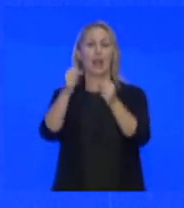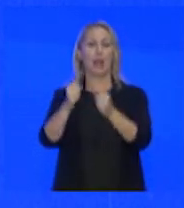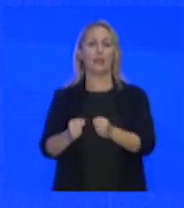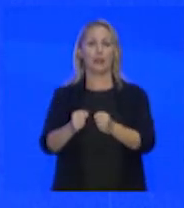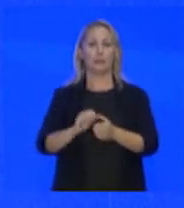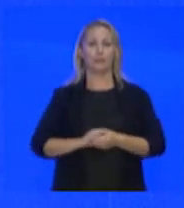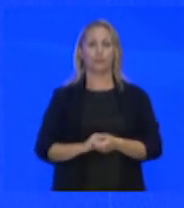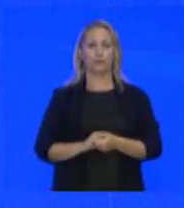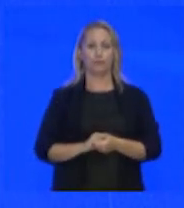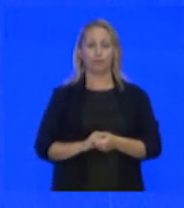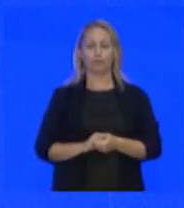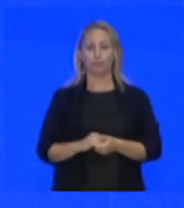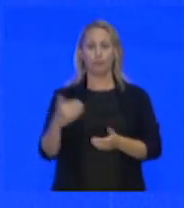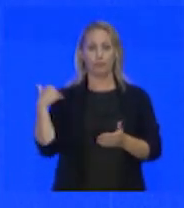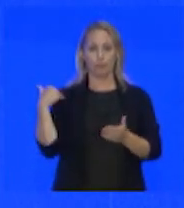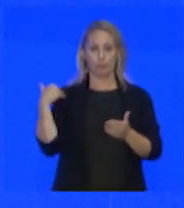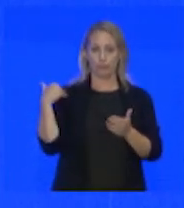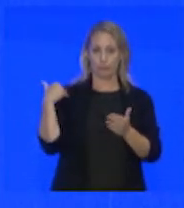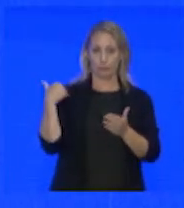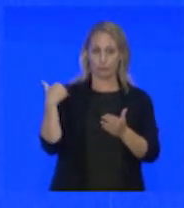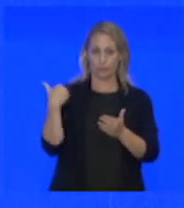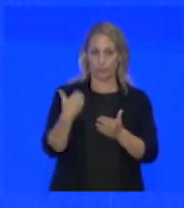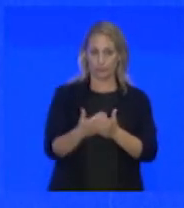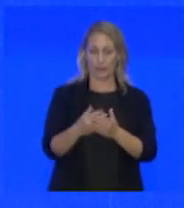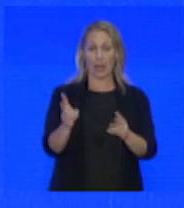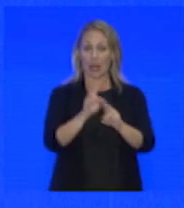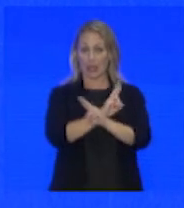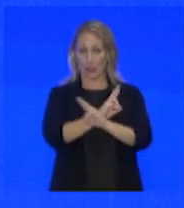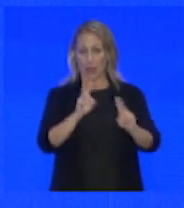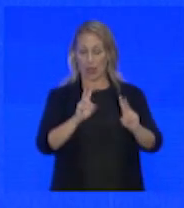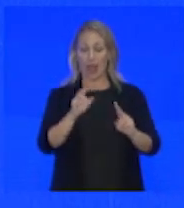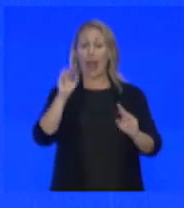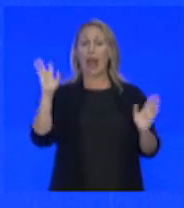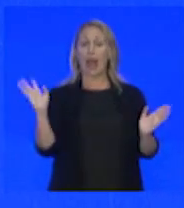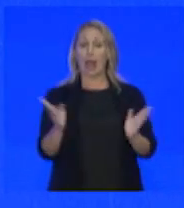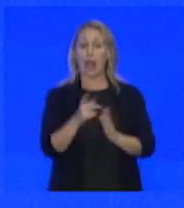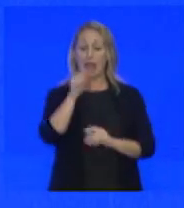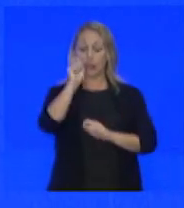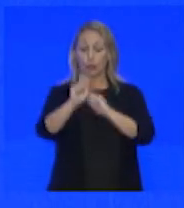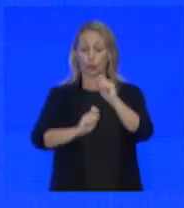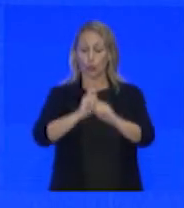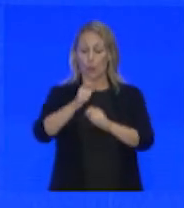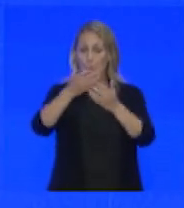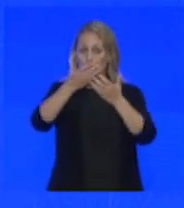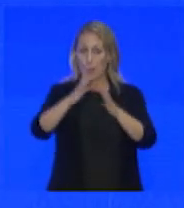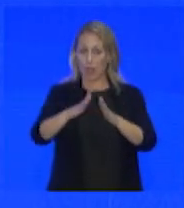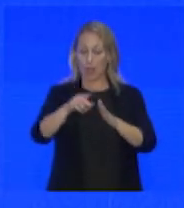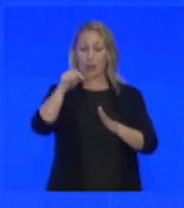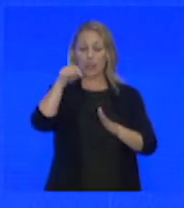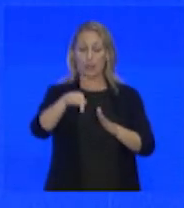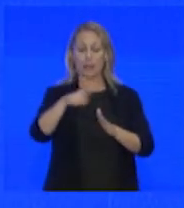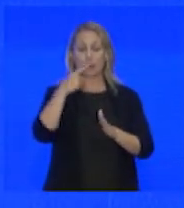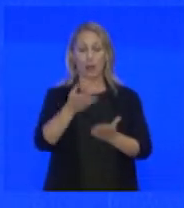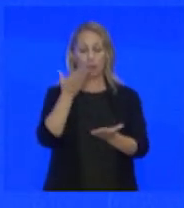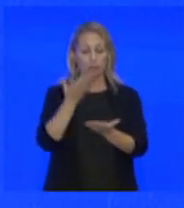Όμως εδώ θέλω να είμαι σαφής. Αν το έργο δεν αποδείξει έμπρακτα τη βιωσιμότητά